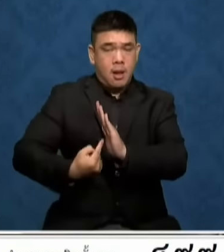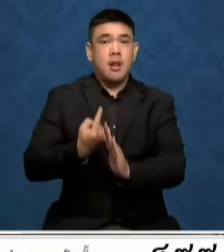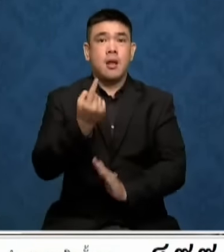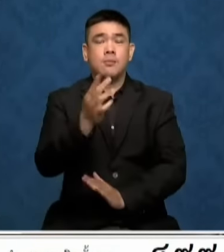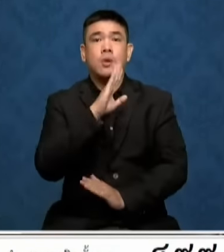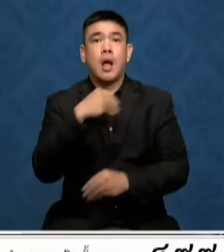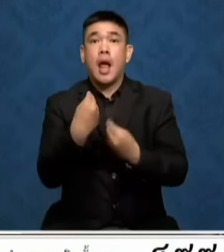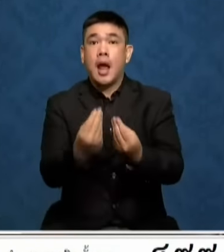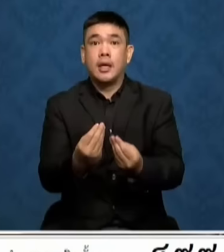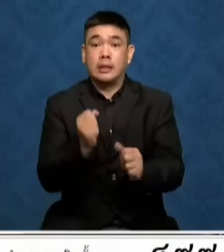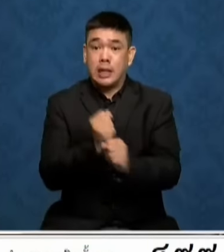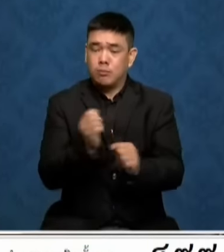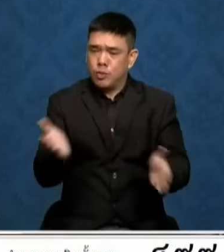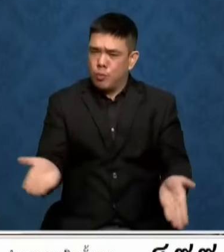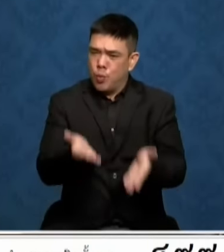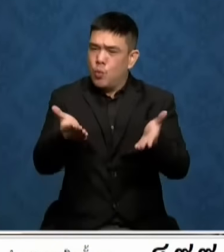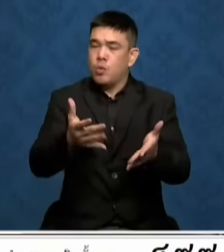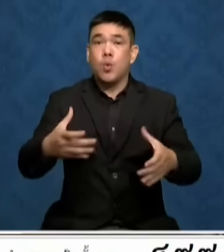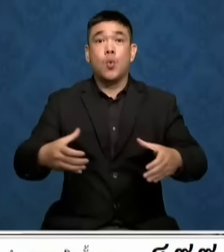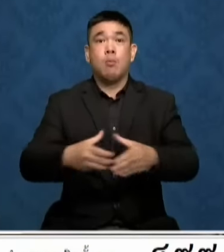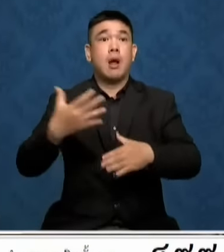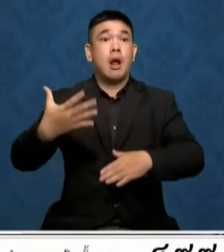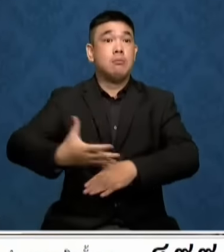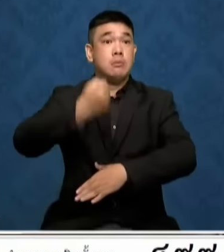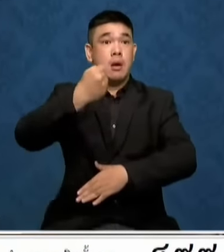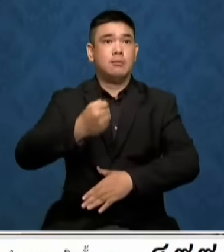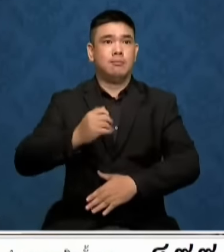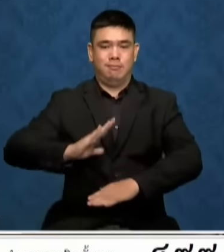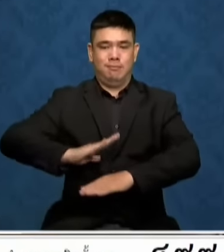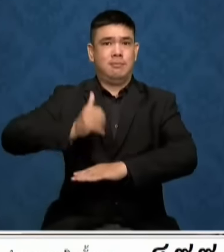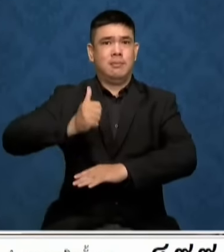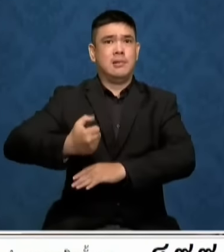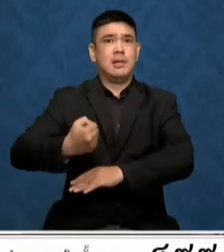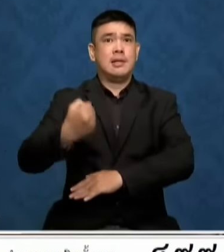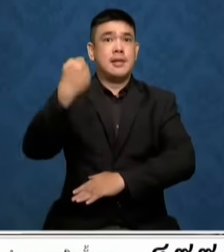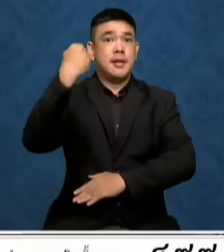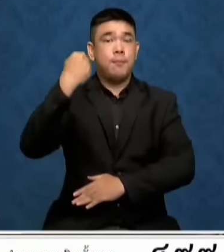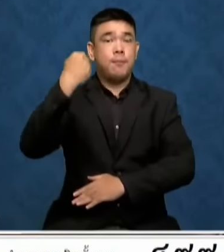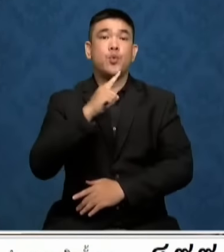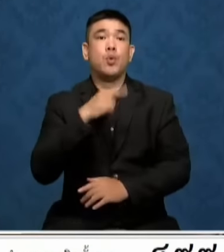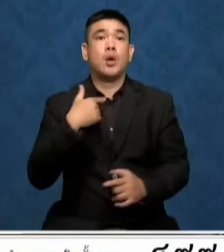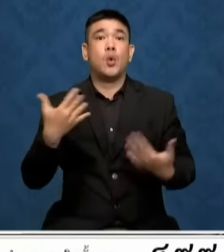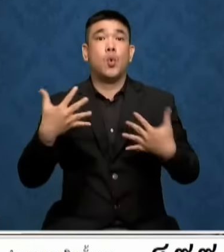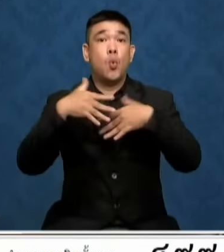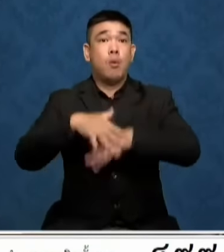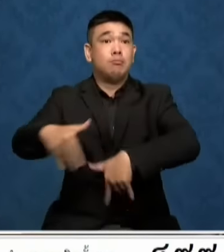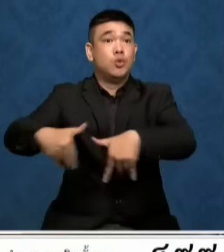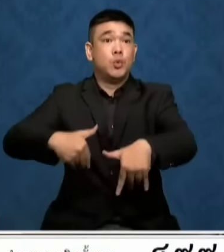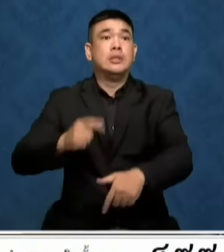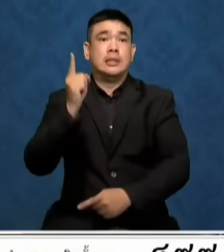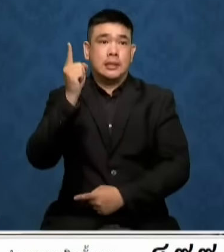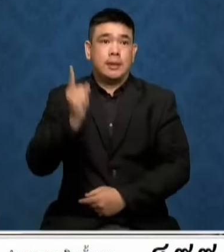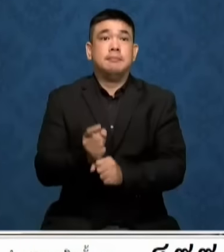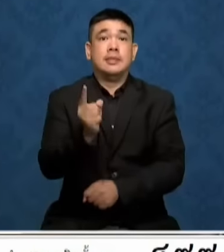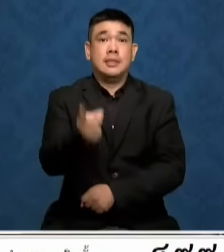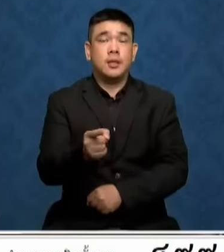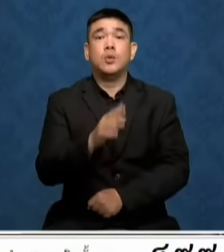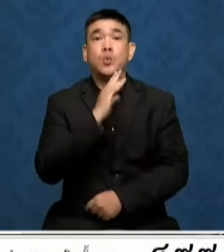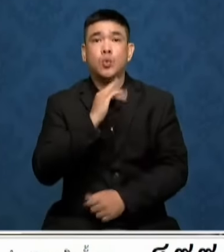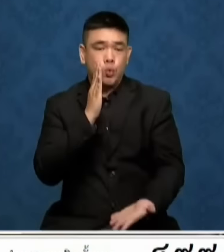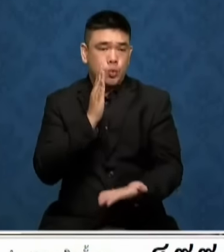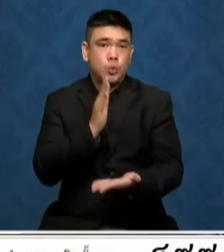ในการทำนุบำรุงพรรคการเมืองให้เป็นสถาบันที่เข้มแข็งสามารถยึดโยงกับประชาชนได้จริงๆและยุ